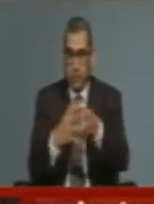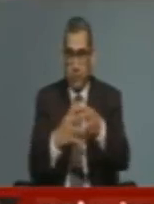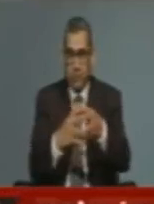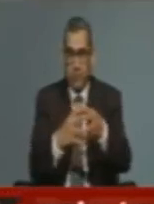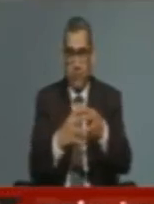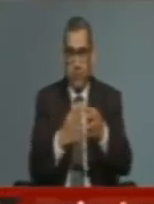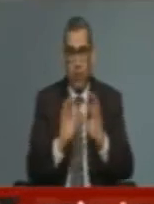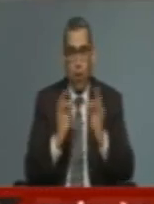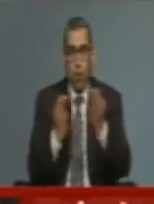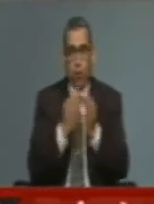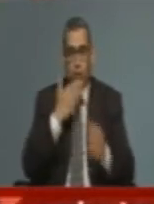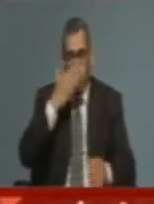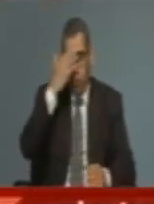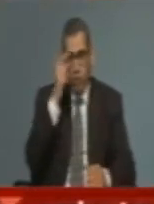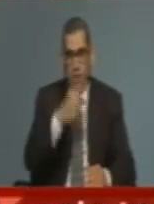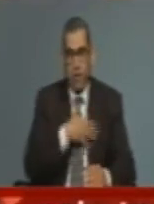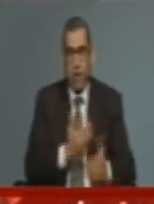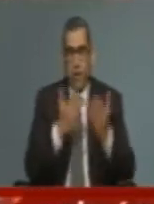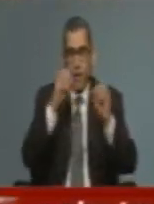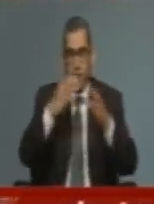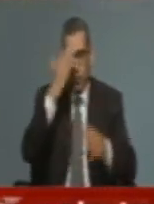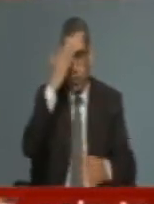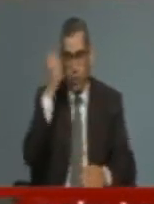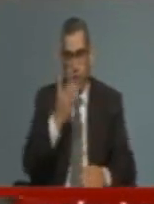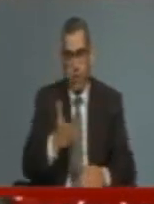سنه وانت طيب. وانت طيب. الله يخليك. انت طيب.